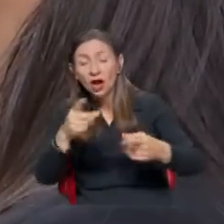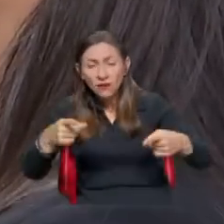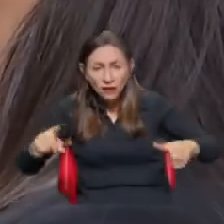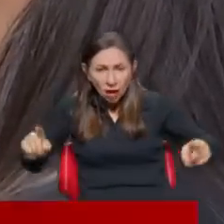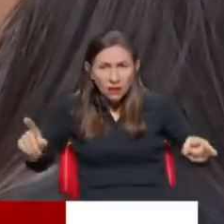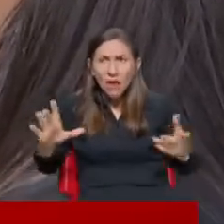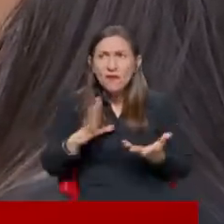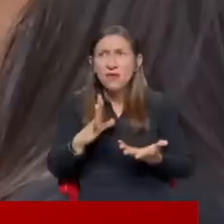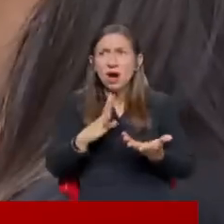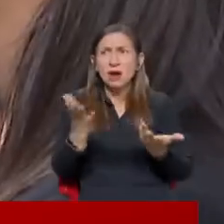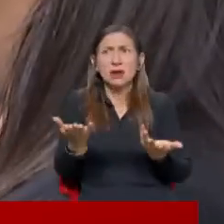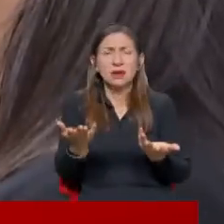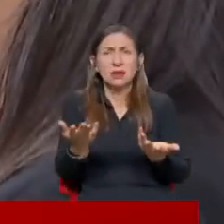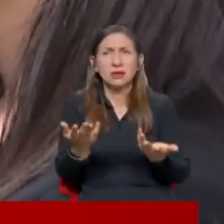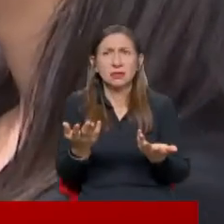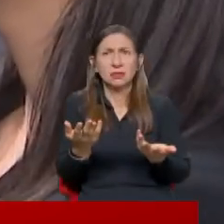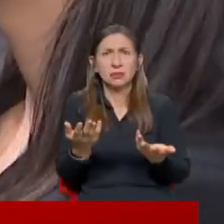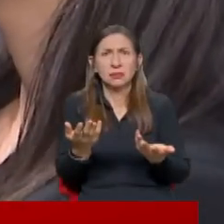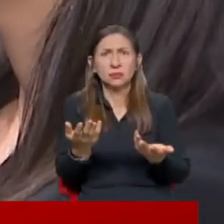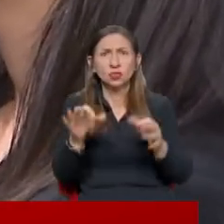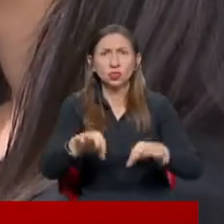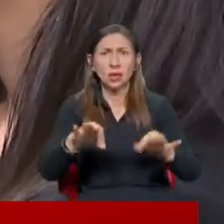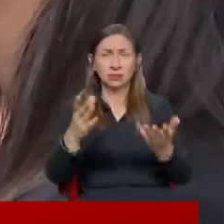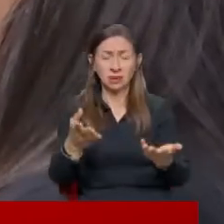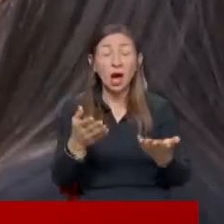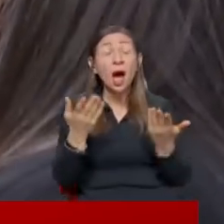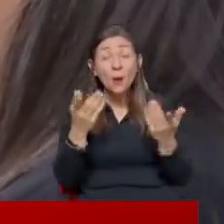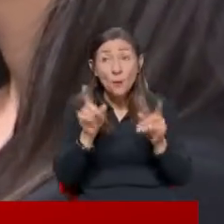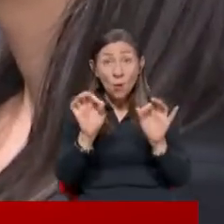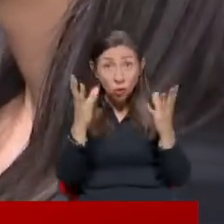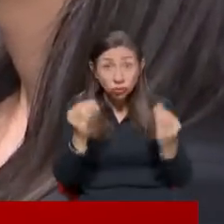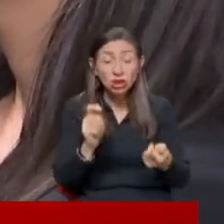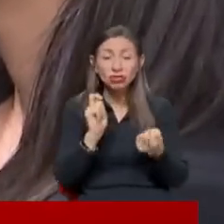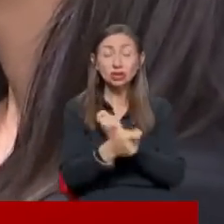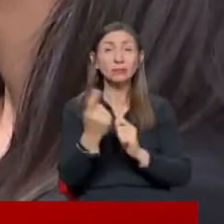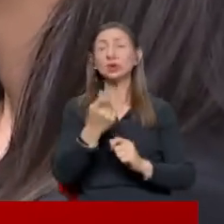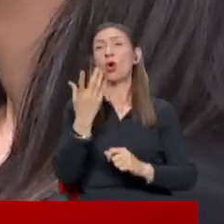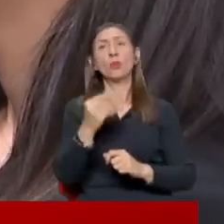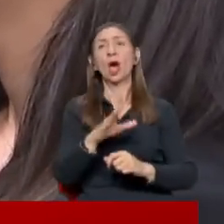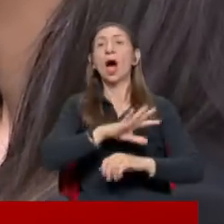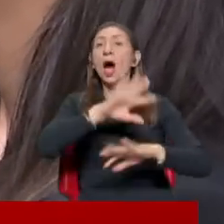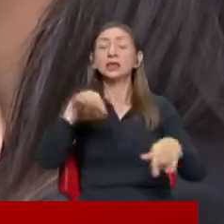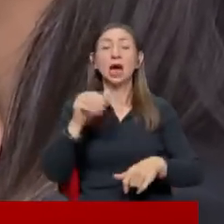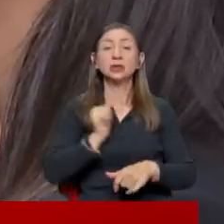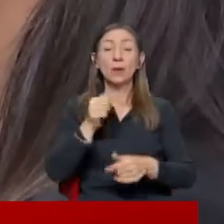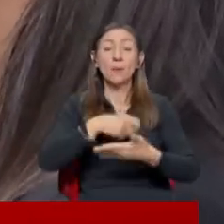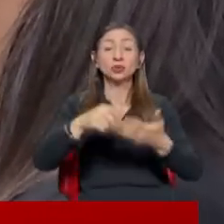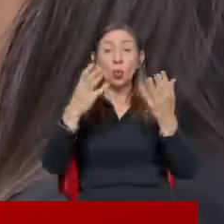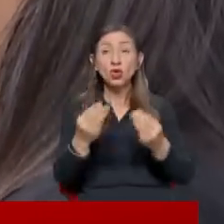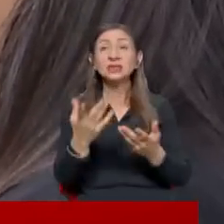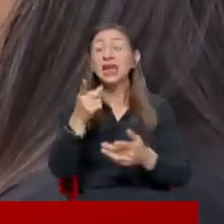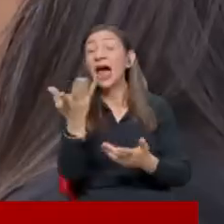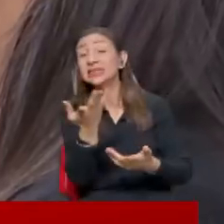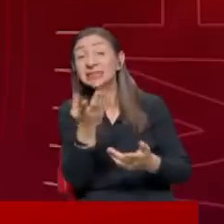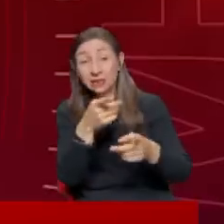farklı asgari ücretler belirleme stratejisine gidiyorlar şu anda. Hal böyle olunca değişen bir şey olmuyor. Herkes asgari ücretli oluyor da sen